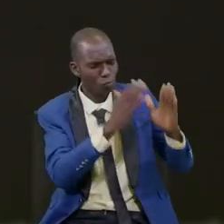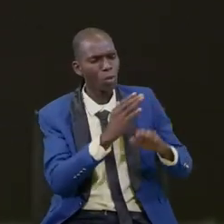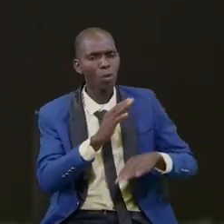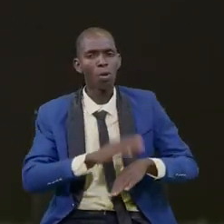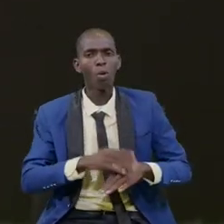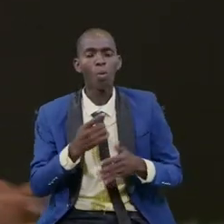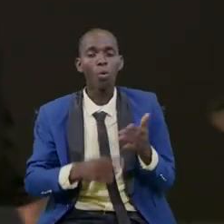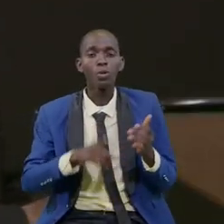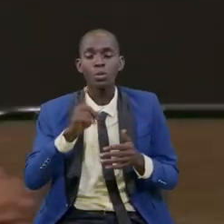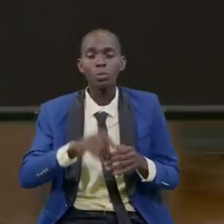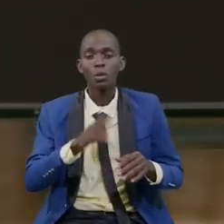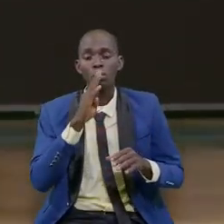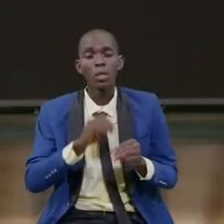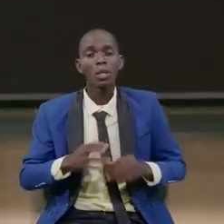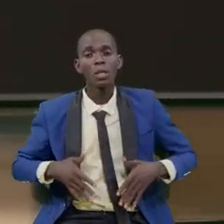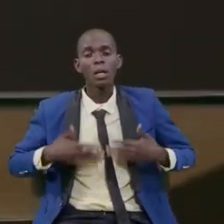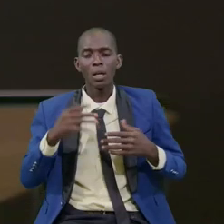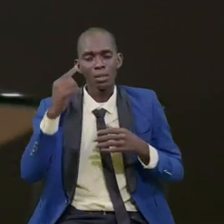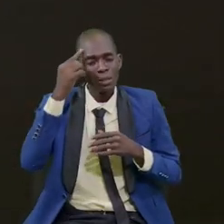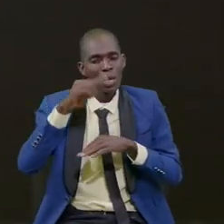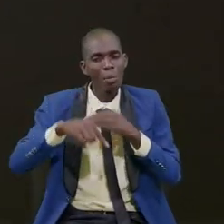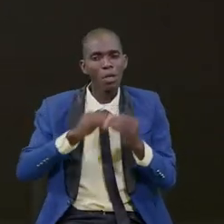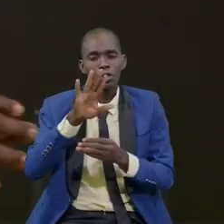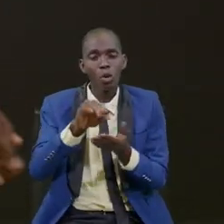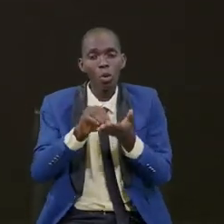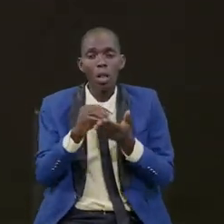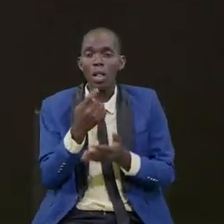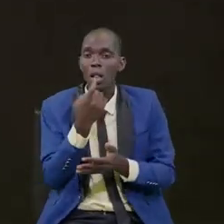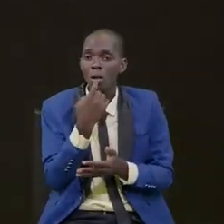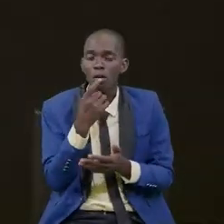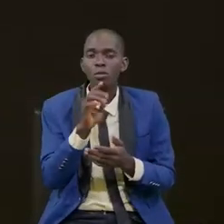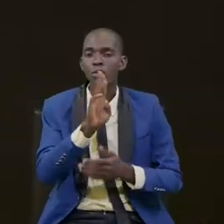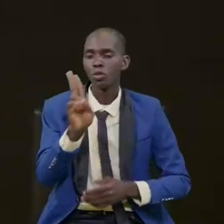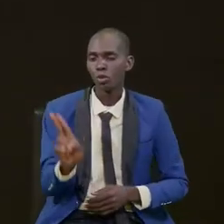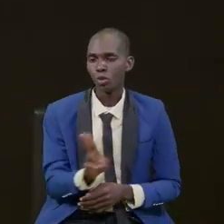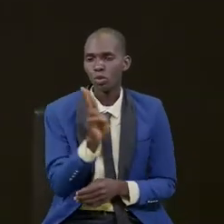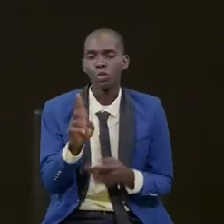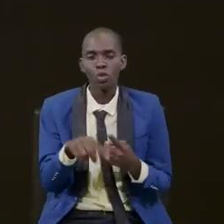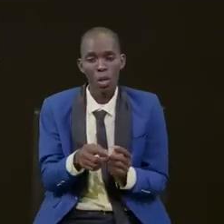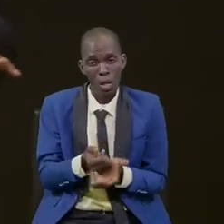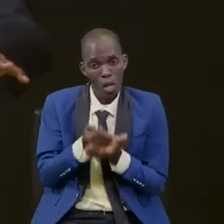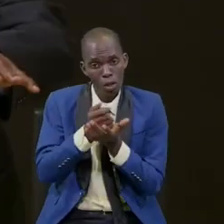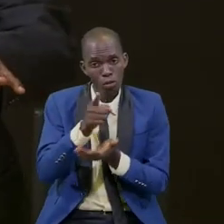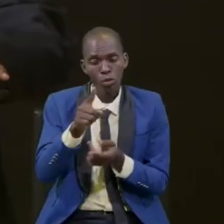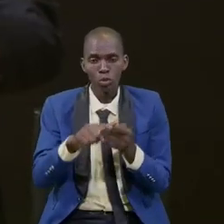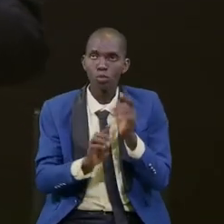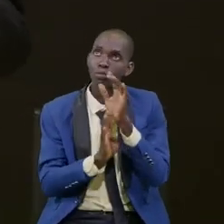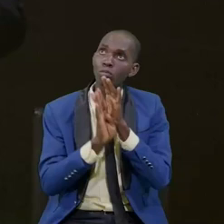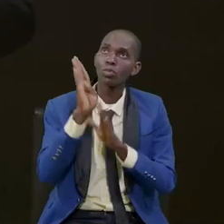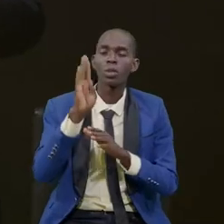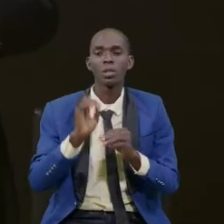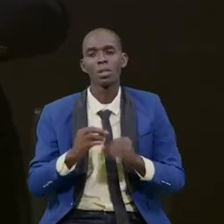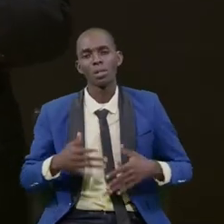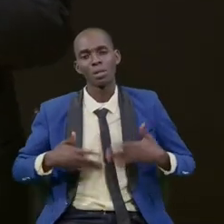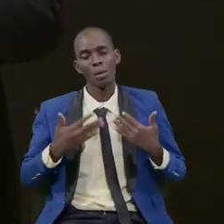ce que vous devez être dans la vie et pensez à votre langue et que cela vous fasse